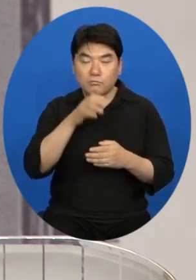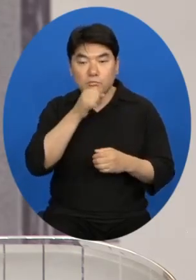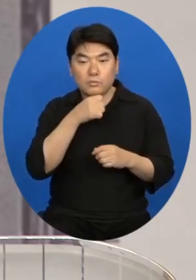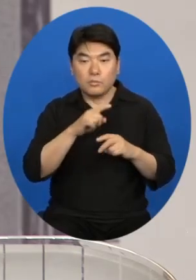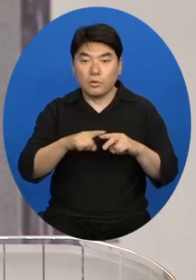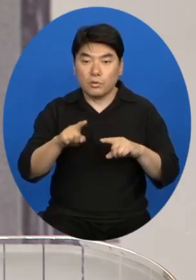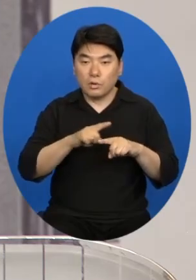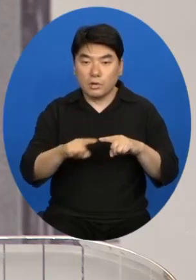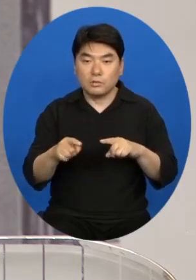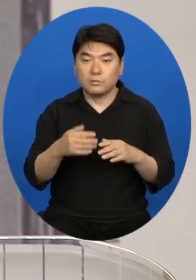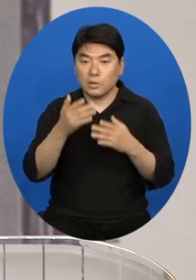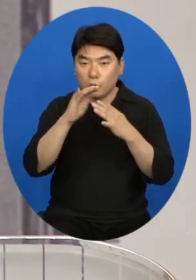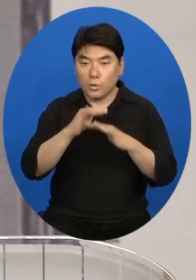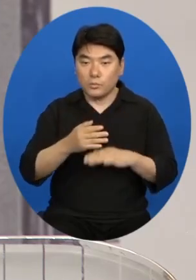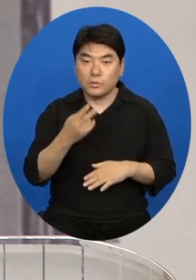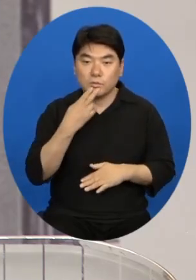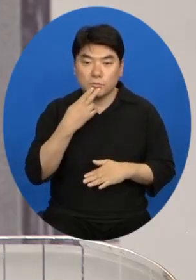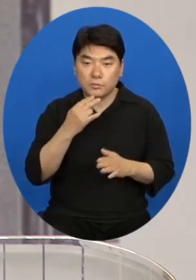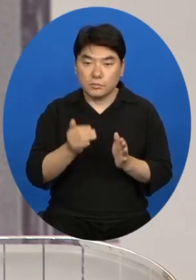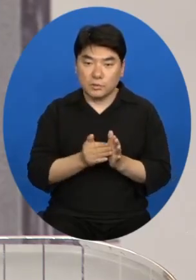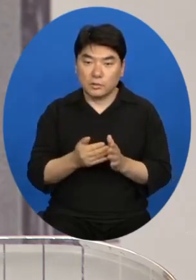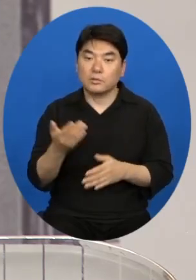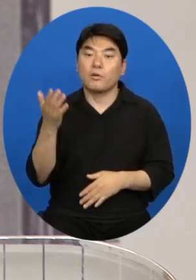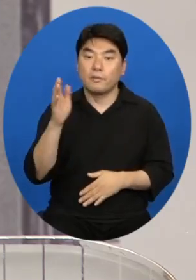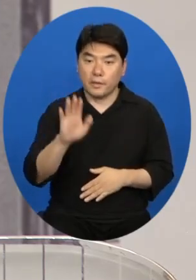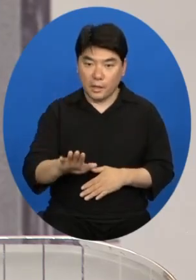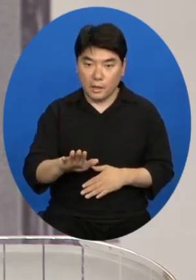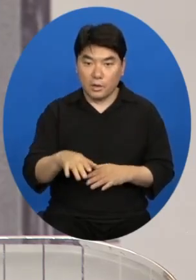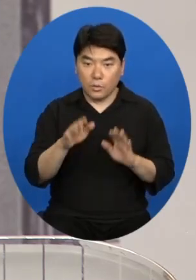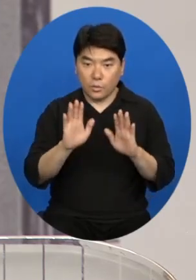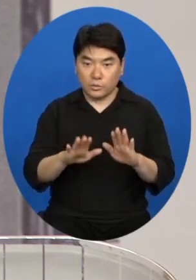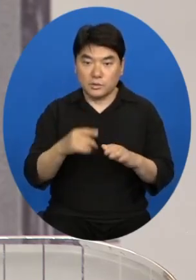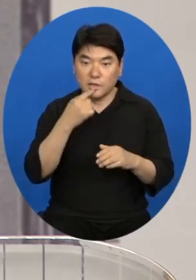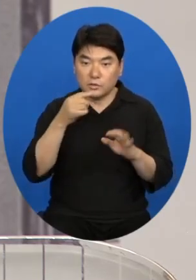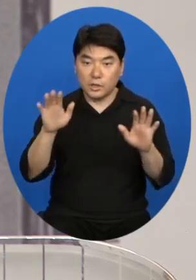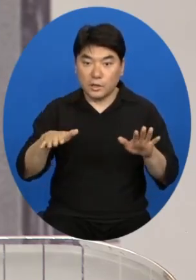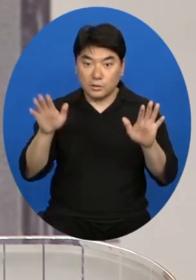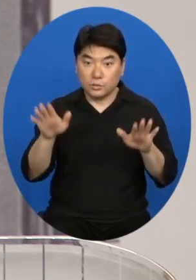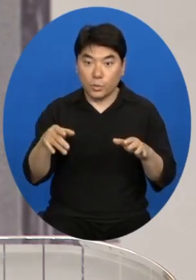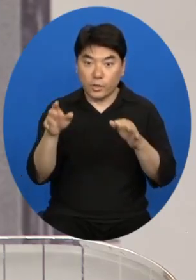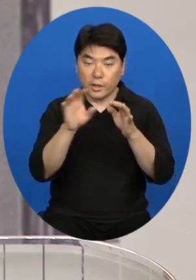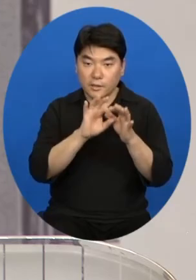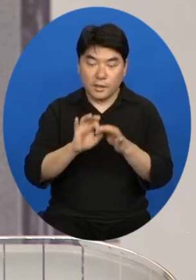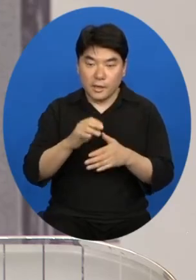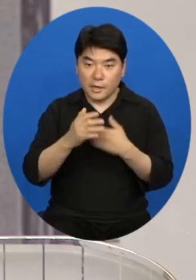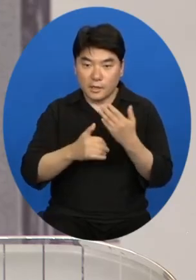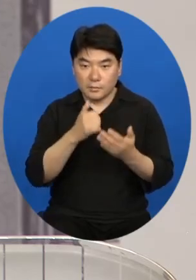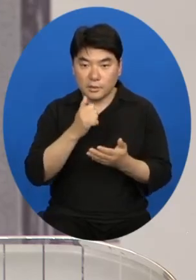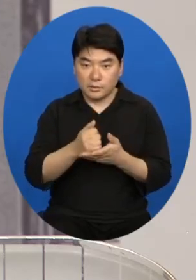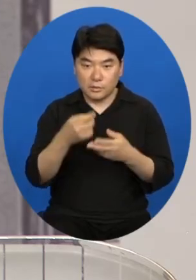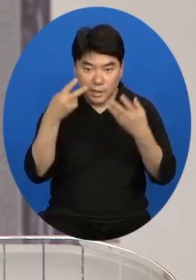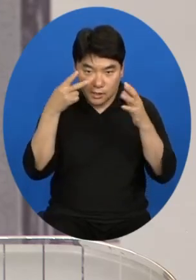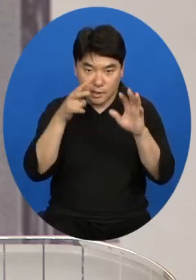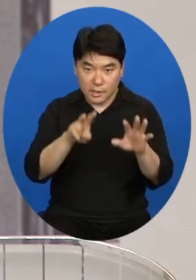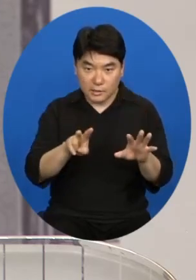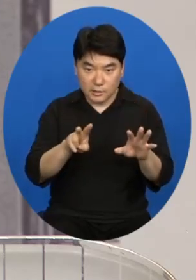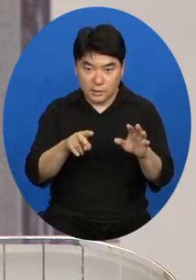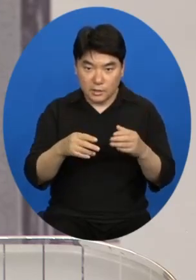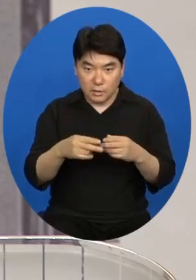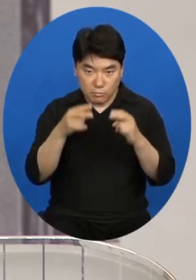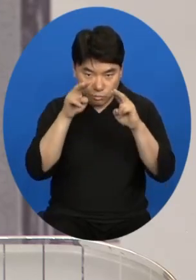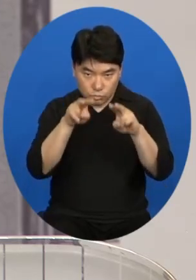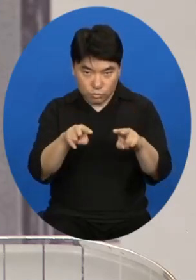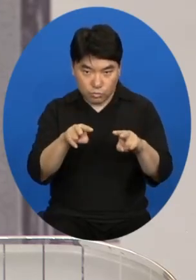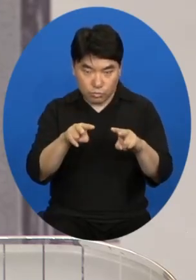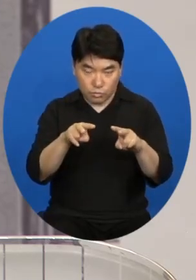내용이 거의 나오지 않았습니다. 근데 오늘 말씀에 천사를 통해서 하나님께서 다니엘을 어떻게 보고 계신지를